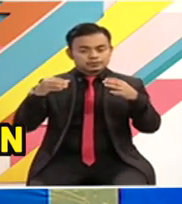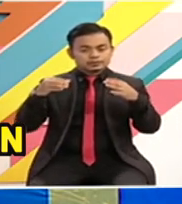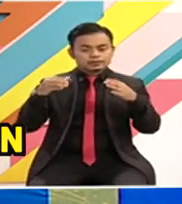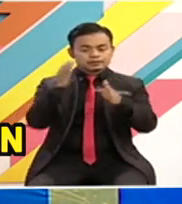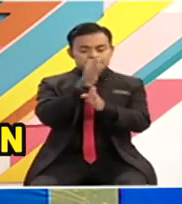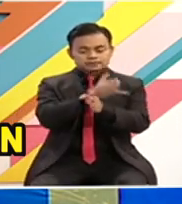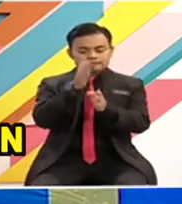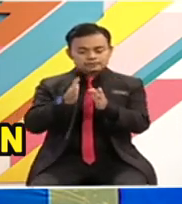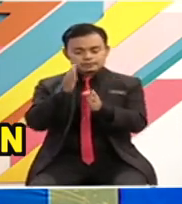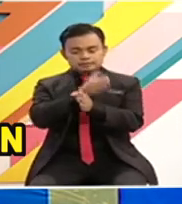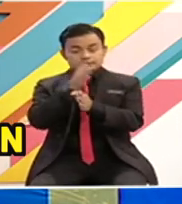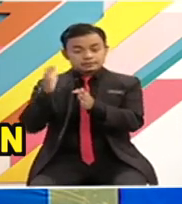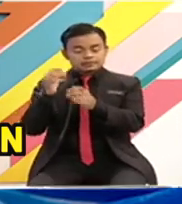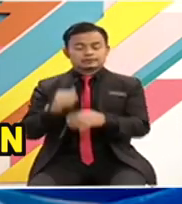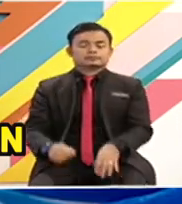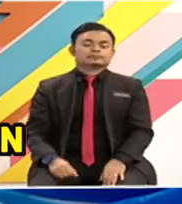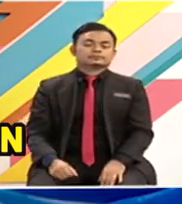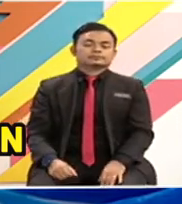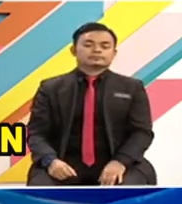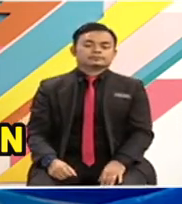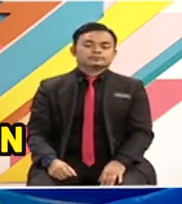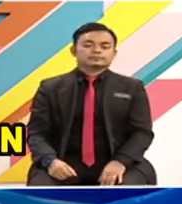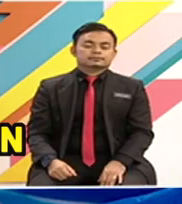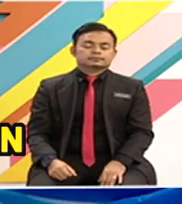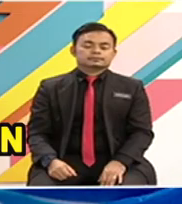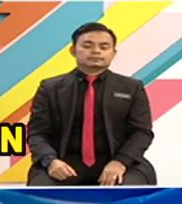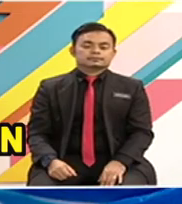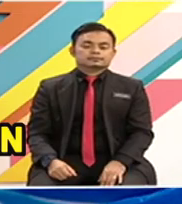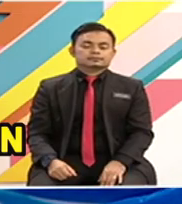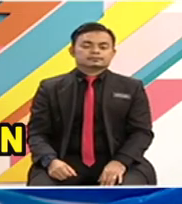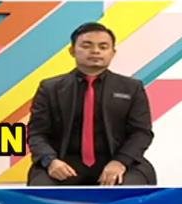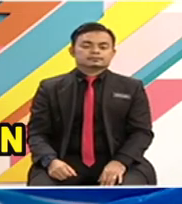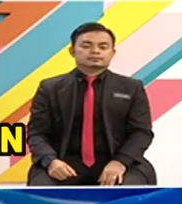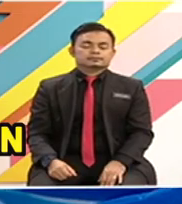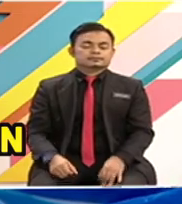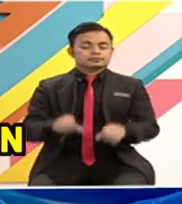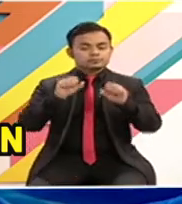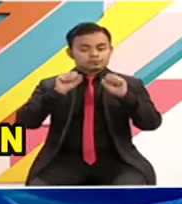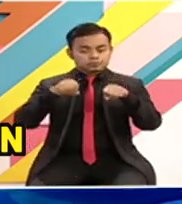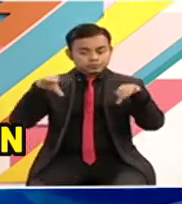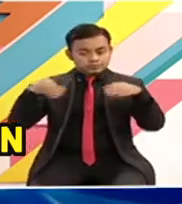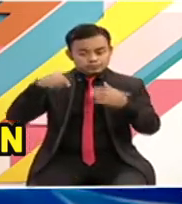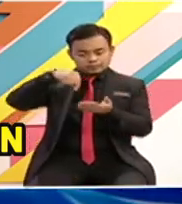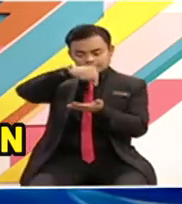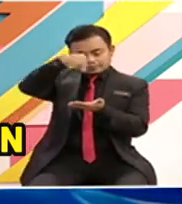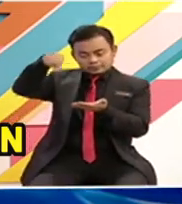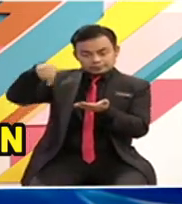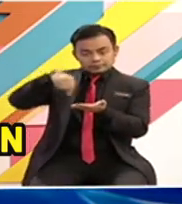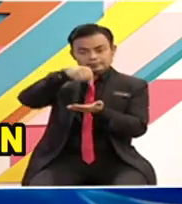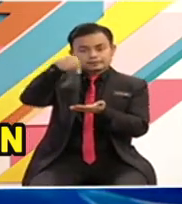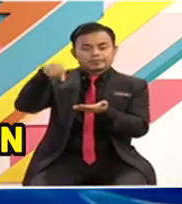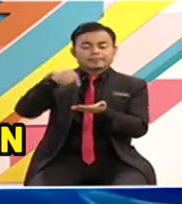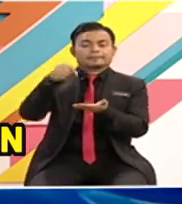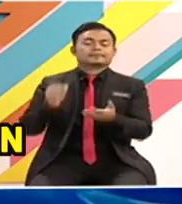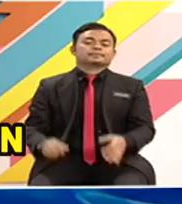white lingkaran ke atau senang sedih karena buat lingkaran-lingkaran mengobati bisul Siki besok kan hasilnya nanti